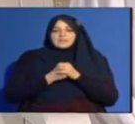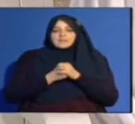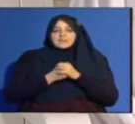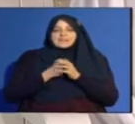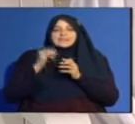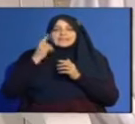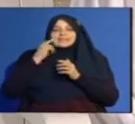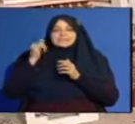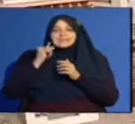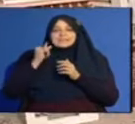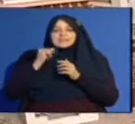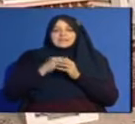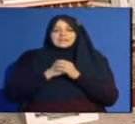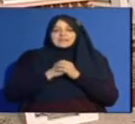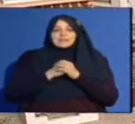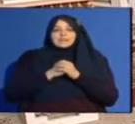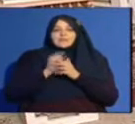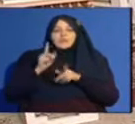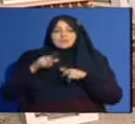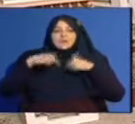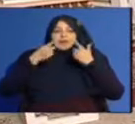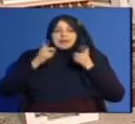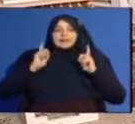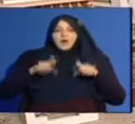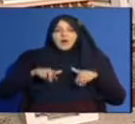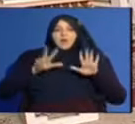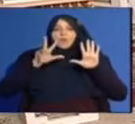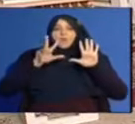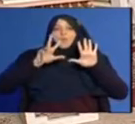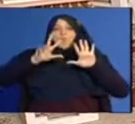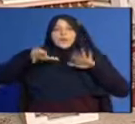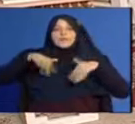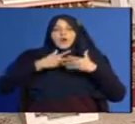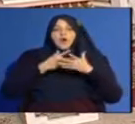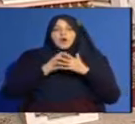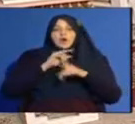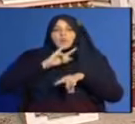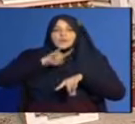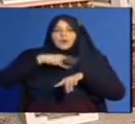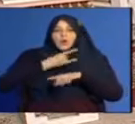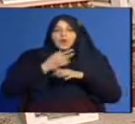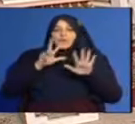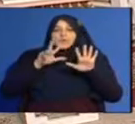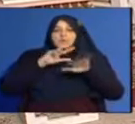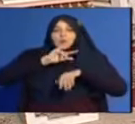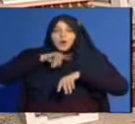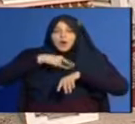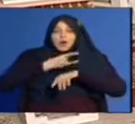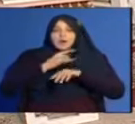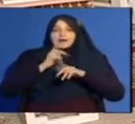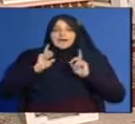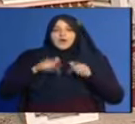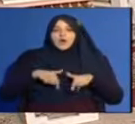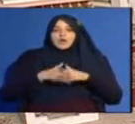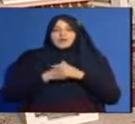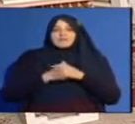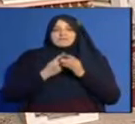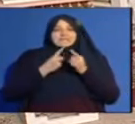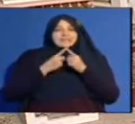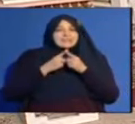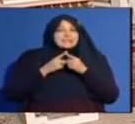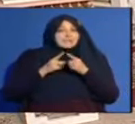في المدرسة 8 سوايع في المدرسة. نعم. الشيء اللي راح يقرأ في المدرسة هو يعني